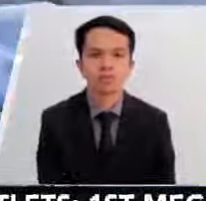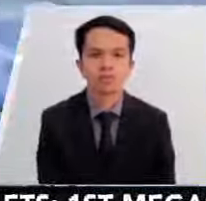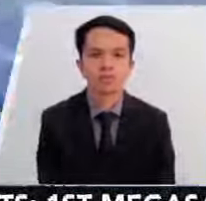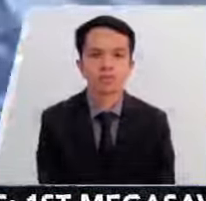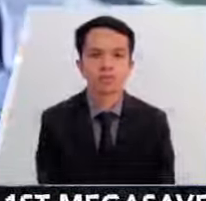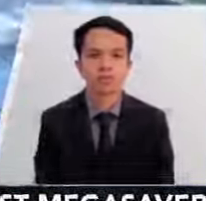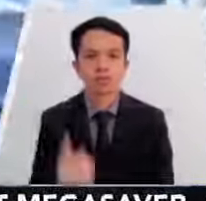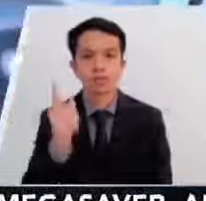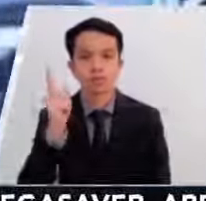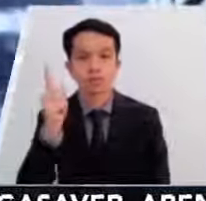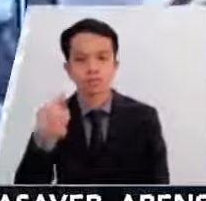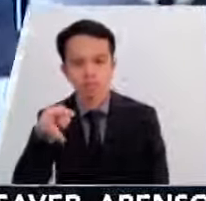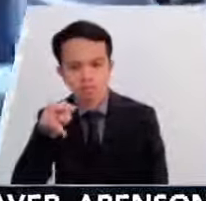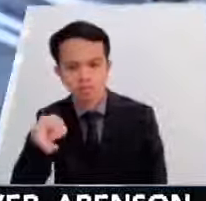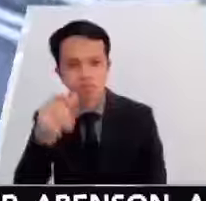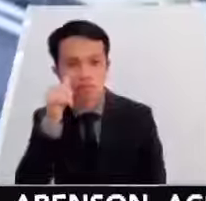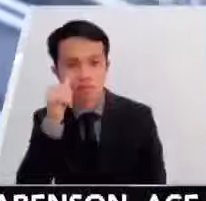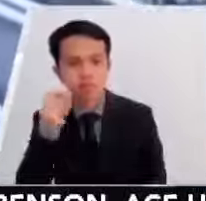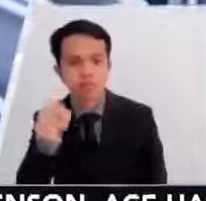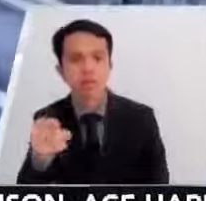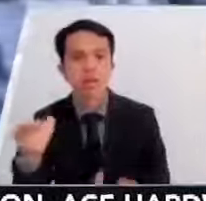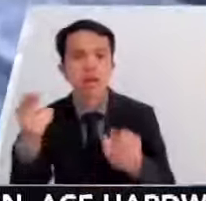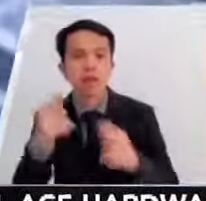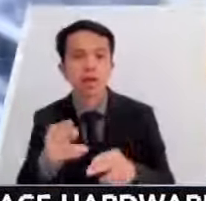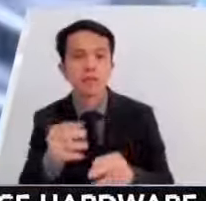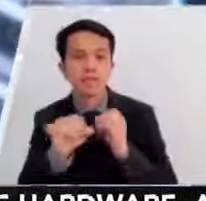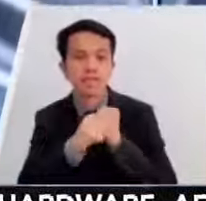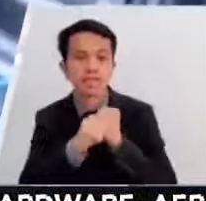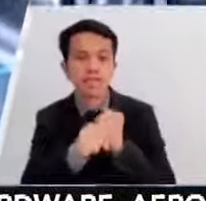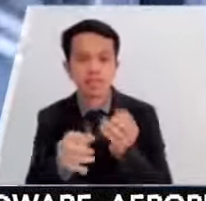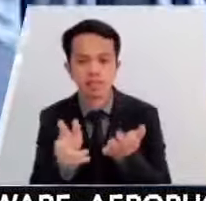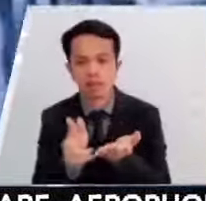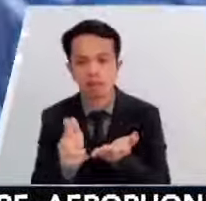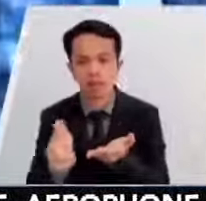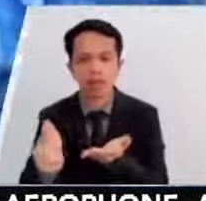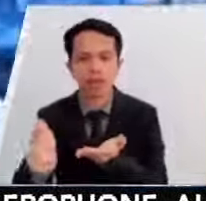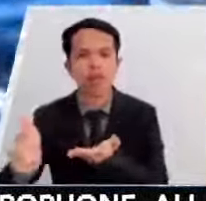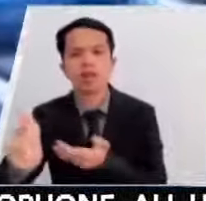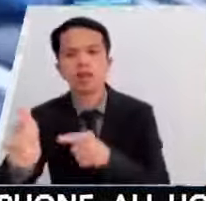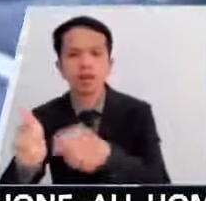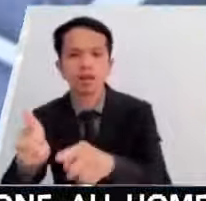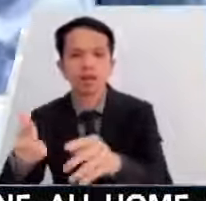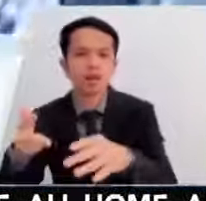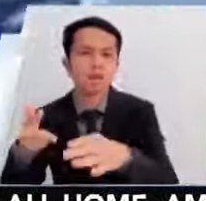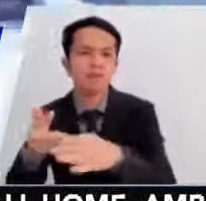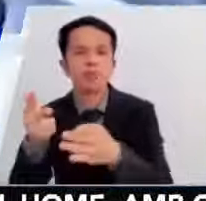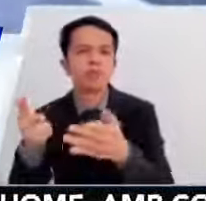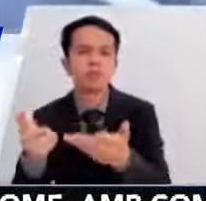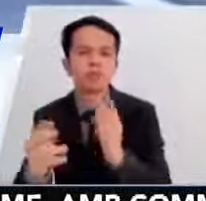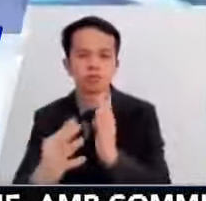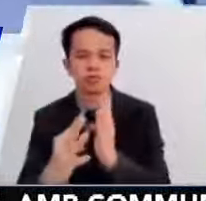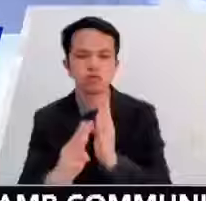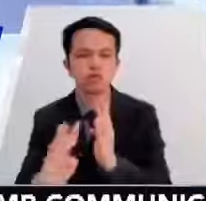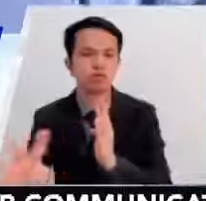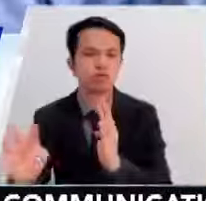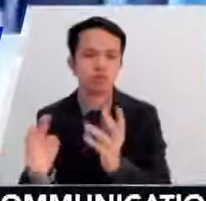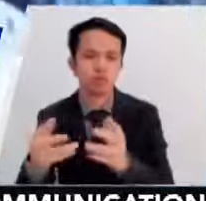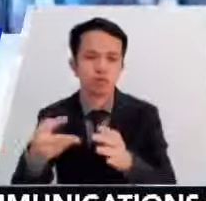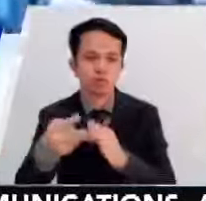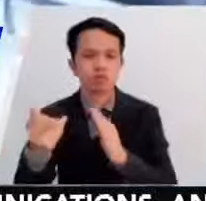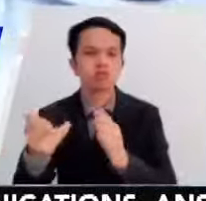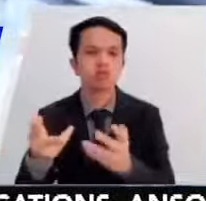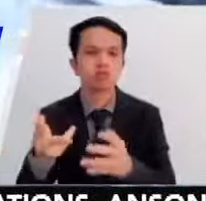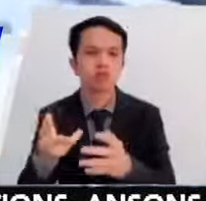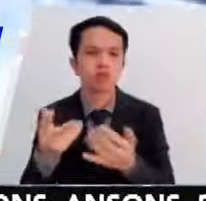Huli kam ang pag-counterflow ng pampasaherong jeep na yan sa Sumulong Highway sa Antipolo, Rizal. Muntik mabangga ang kasalubong